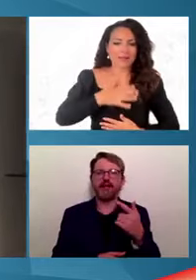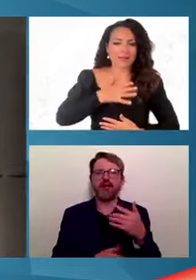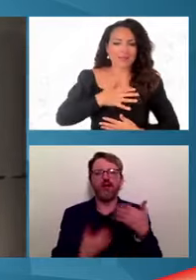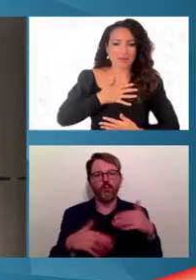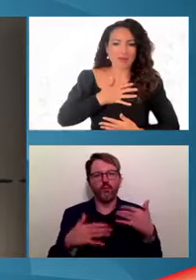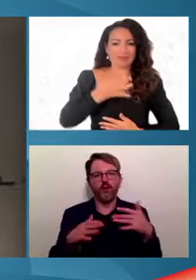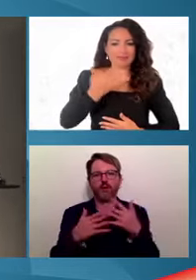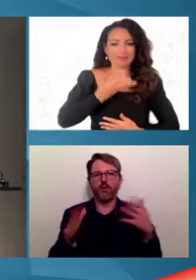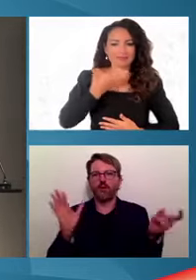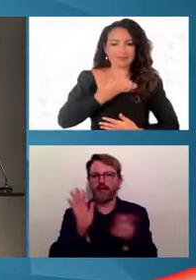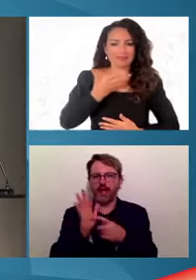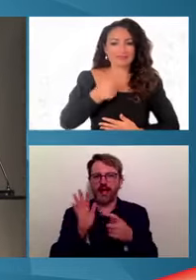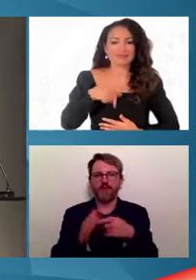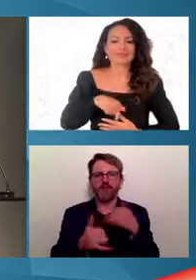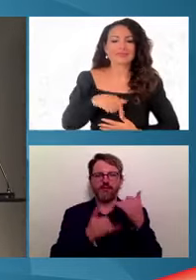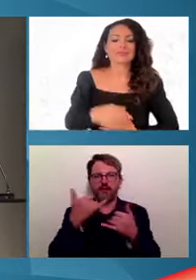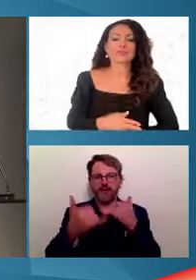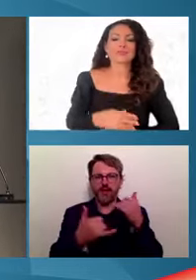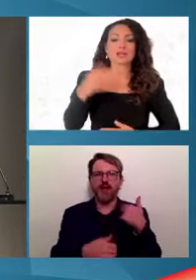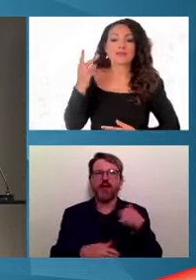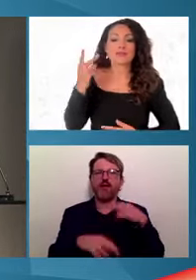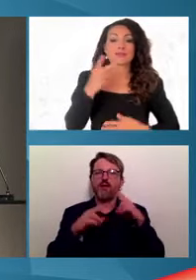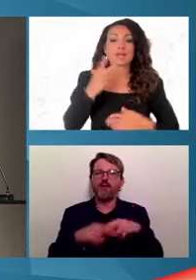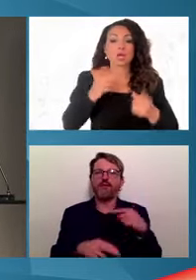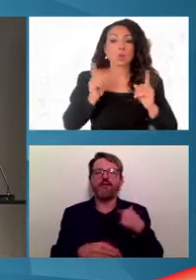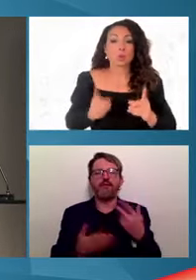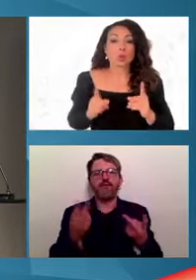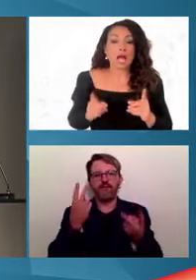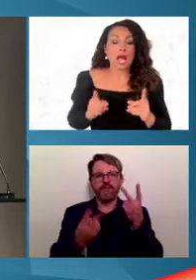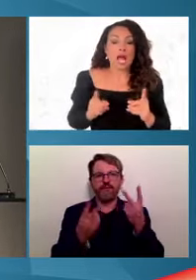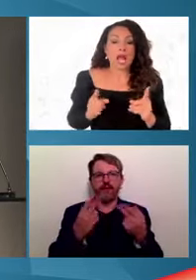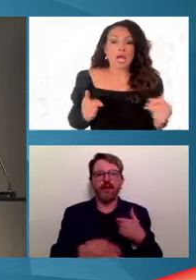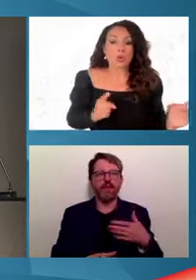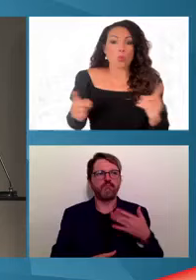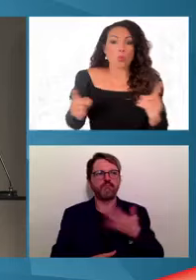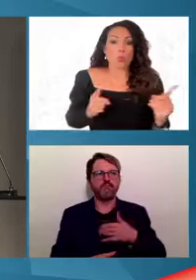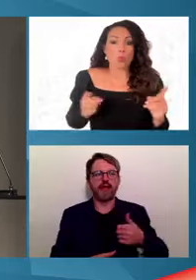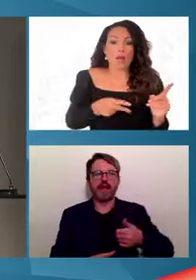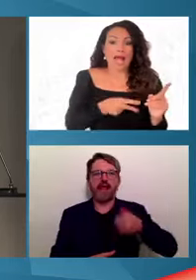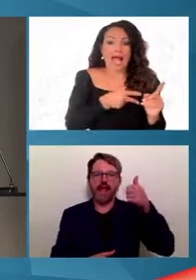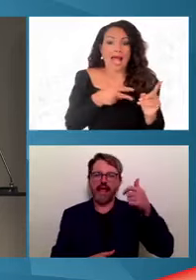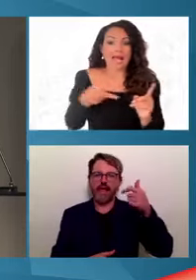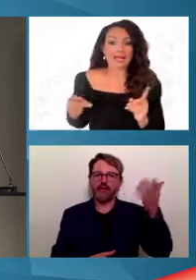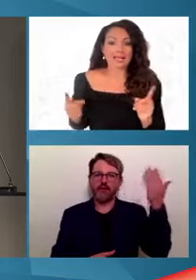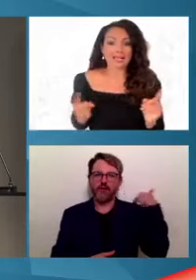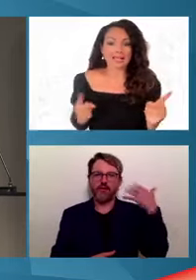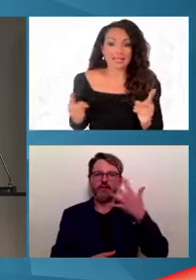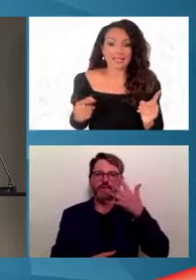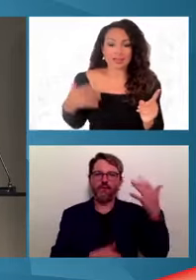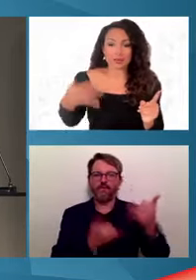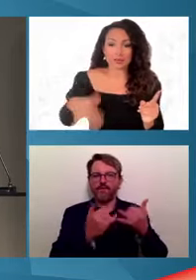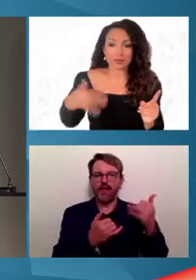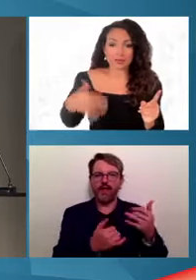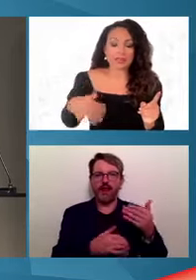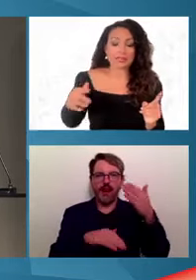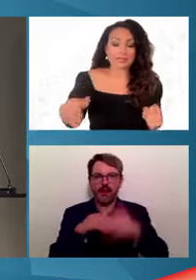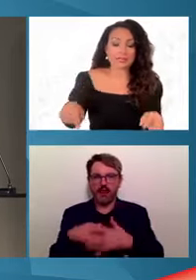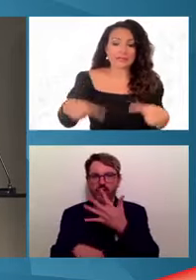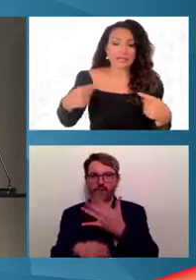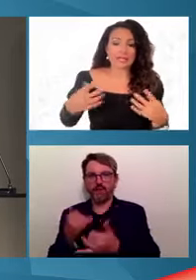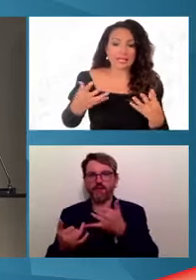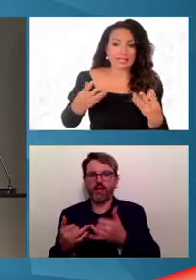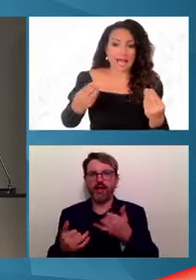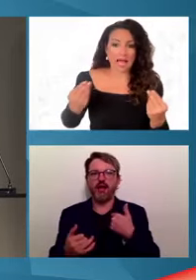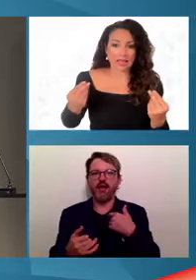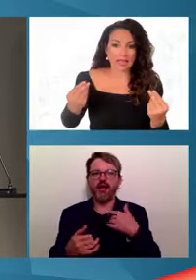herausfordernde Jahre. Und wenn ich die jetzt vergleiche mit meinen ersten 5 Jahren in der Landesregierung, dann waren die letzten 5 Jahre jetzt von